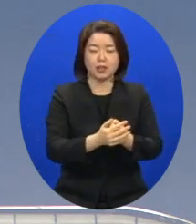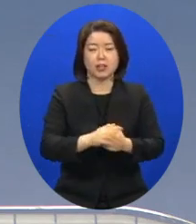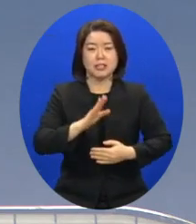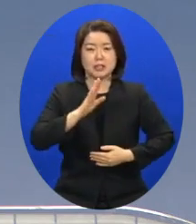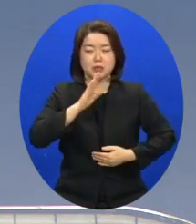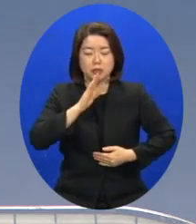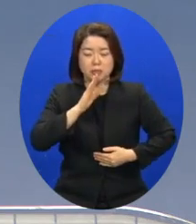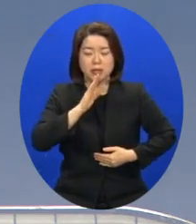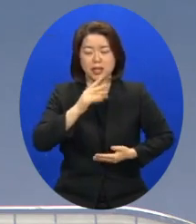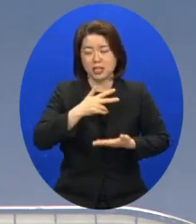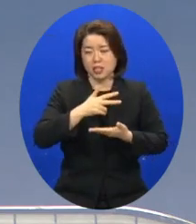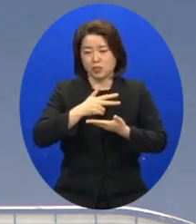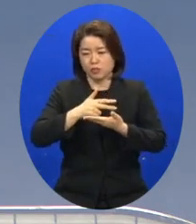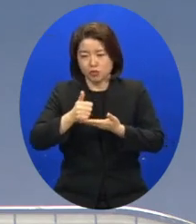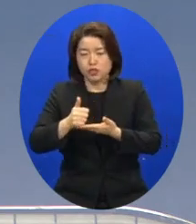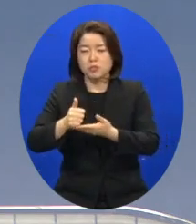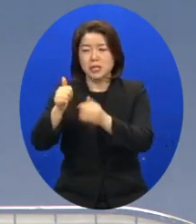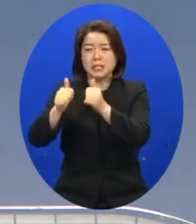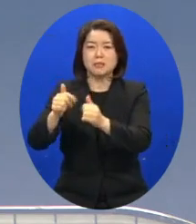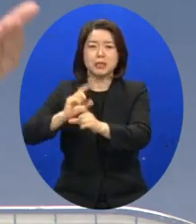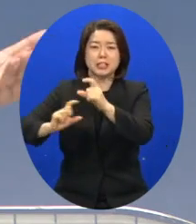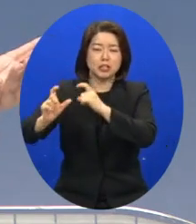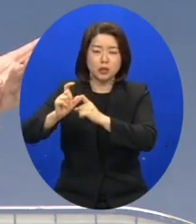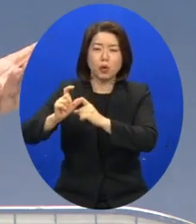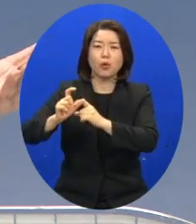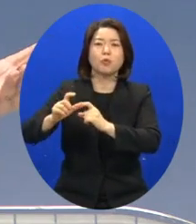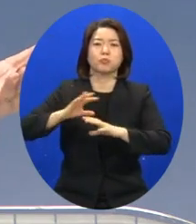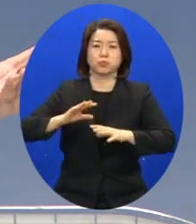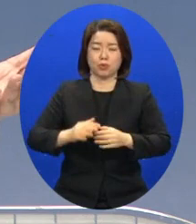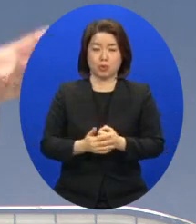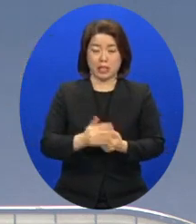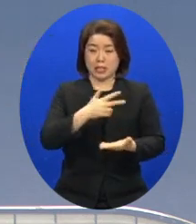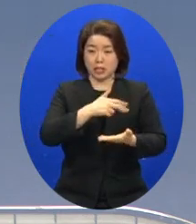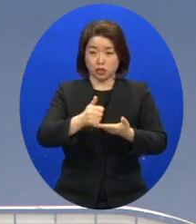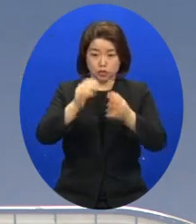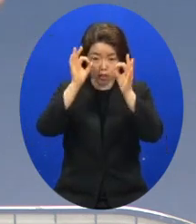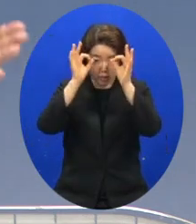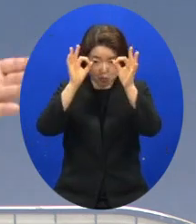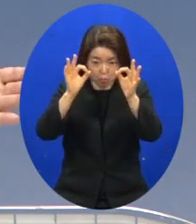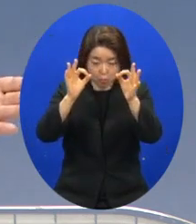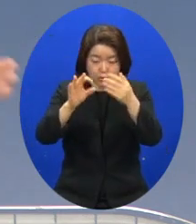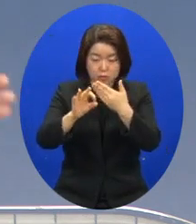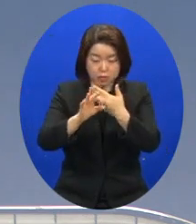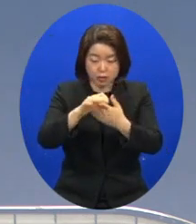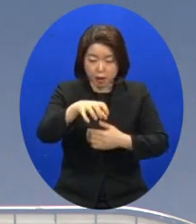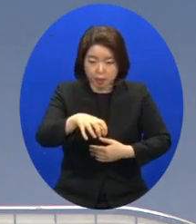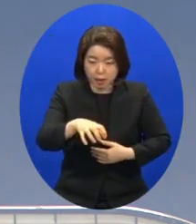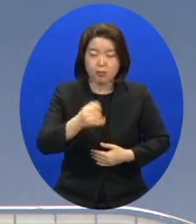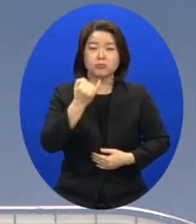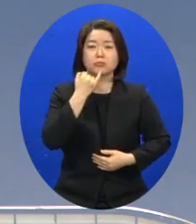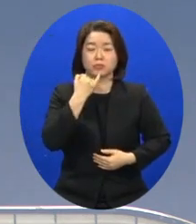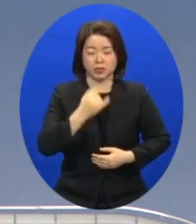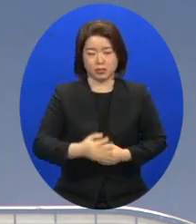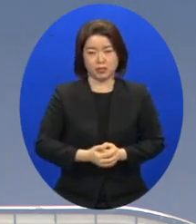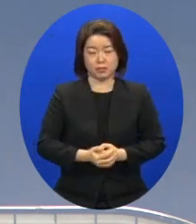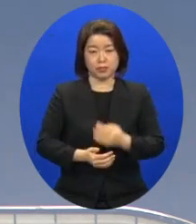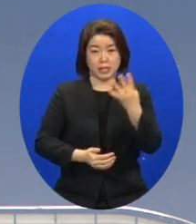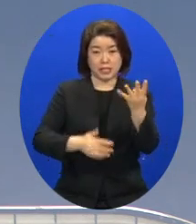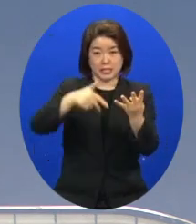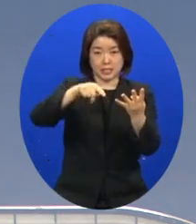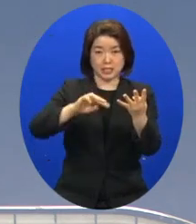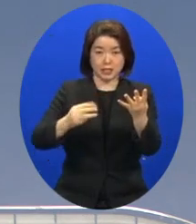주님의 심 다닙니다 주님 보시는 앞에 괜찮습니다 그러면 괜찮다는 걸 4절에 보면 나는